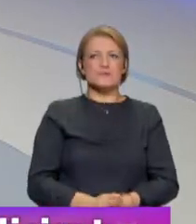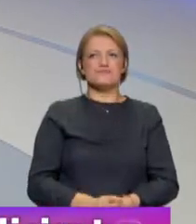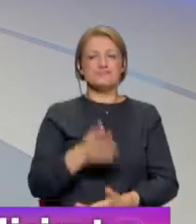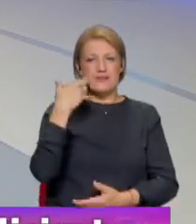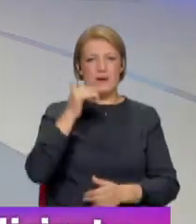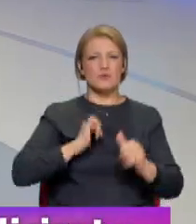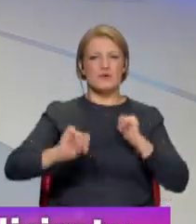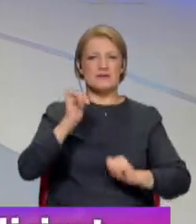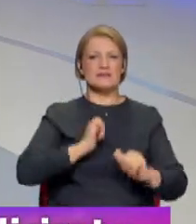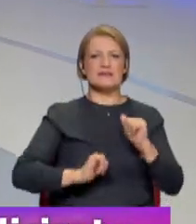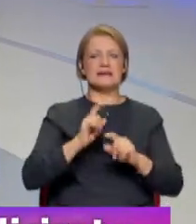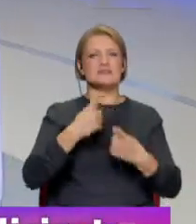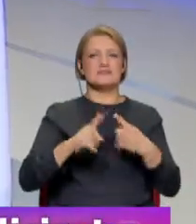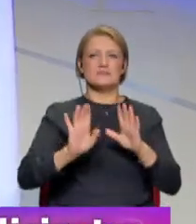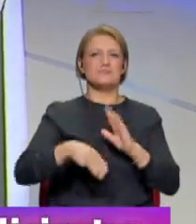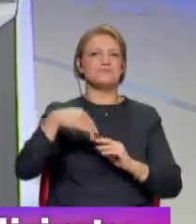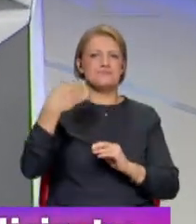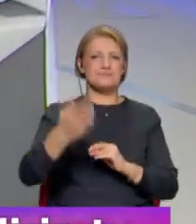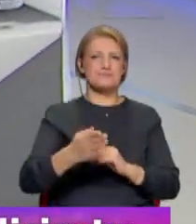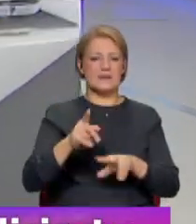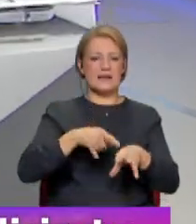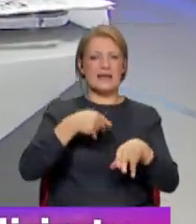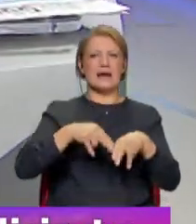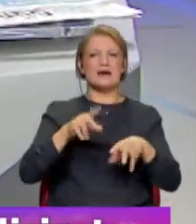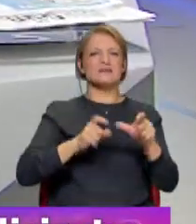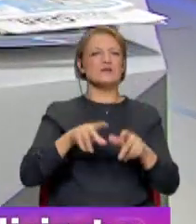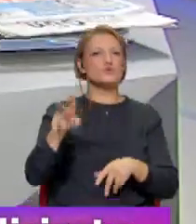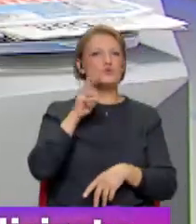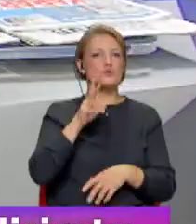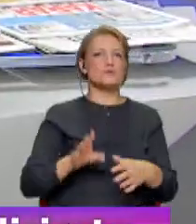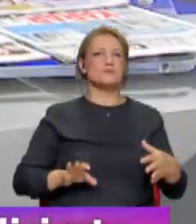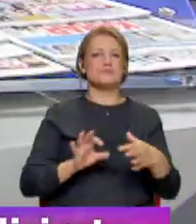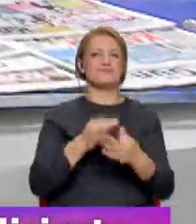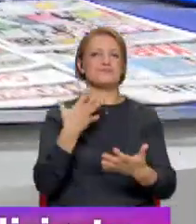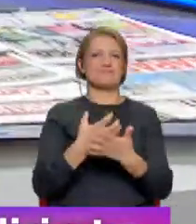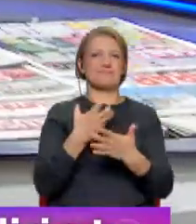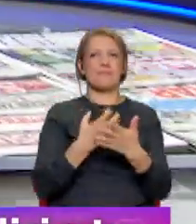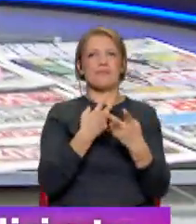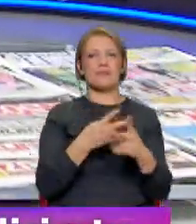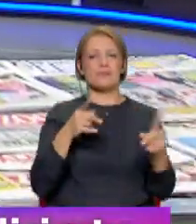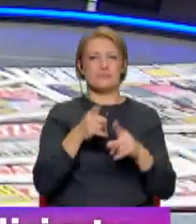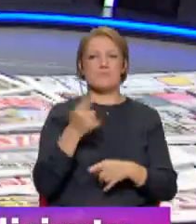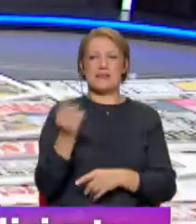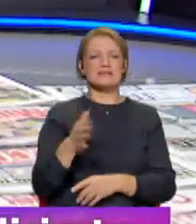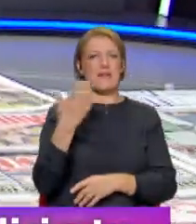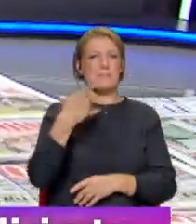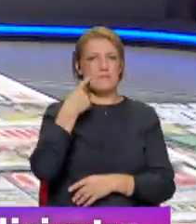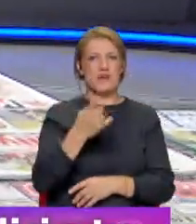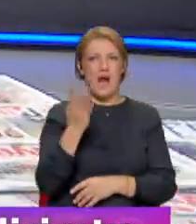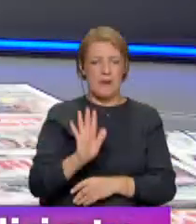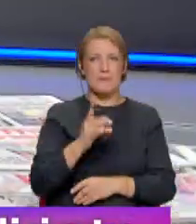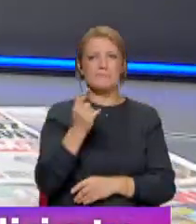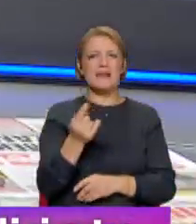Efendim üniversite sınavının ardından YKS sonuçlarına dair veriler de açıklandı buna birazdan bakacağız ama